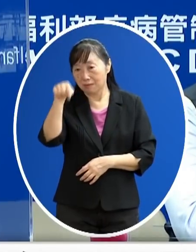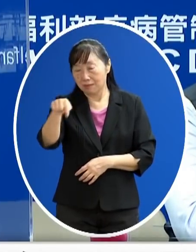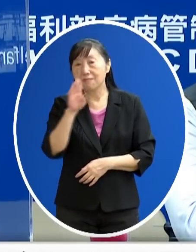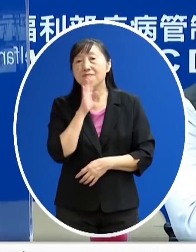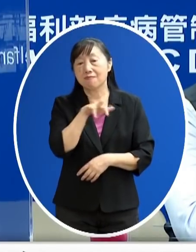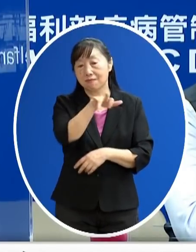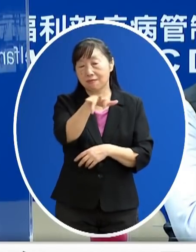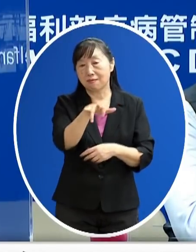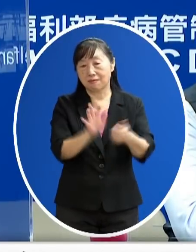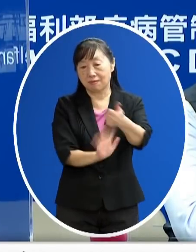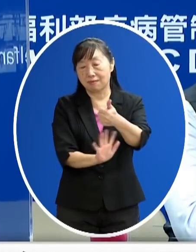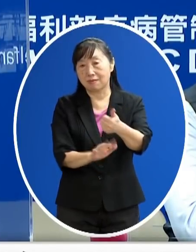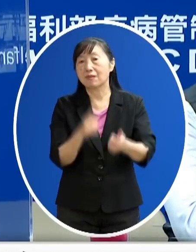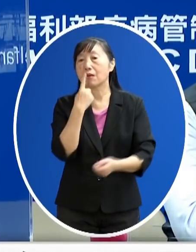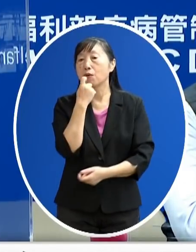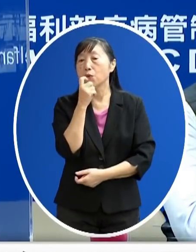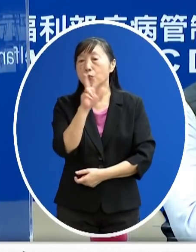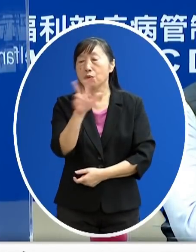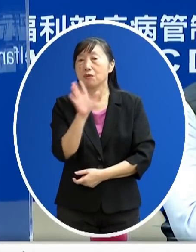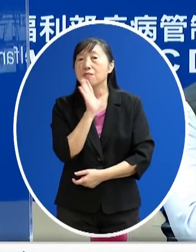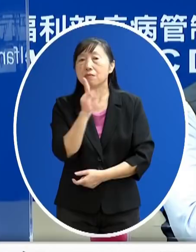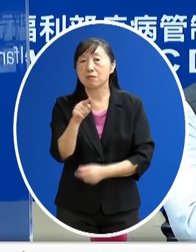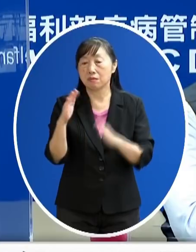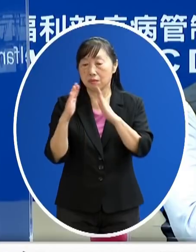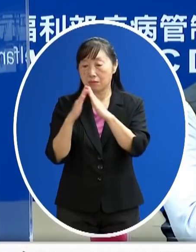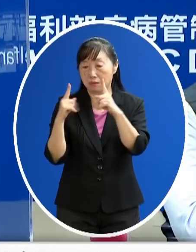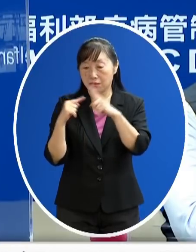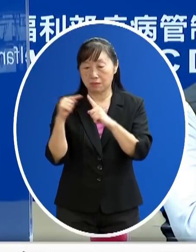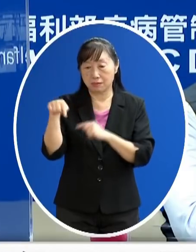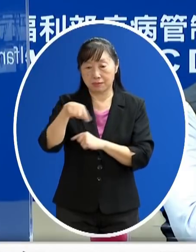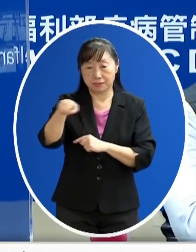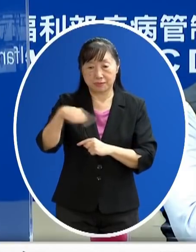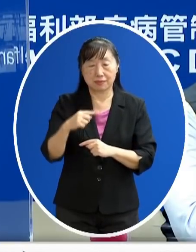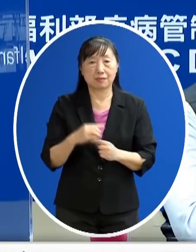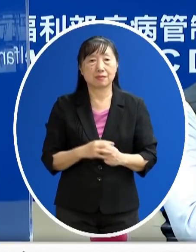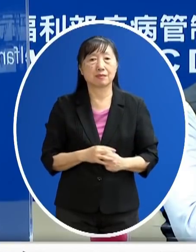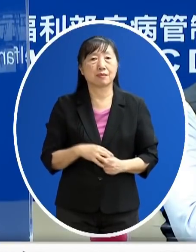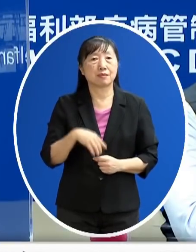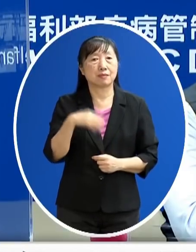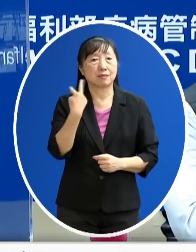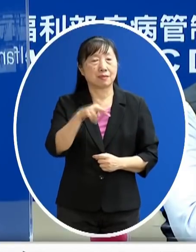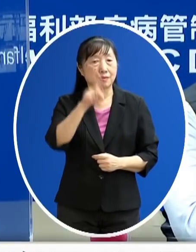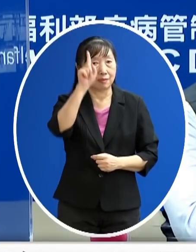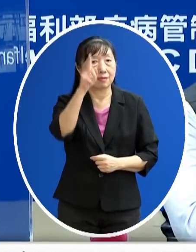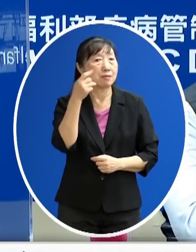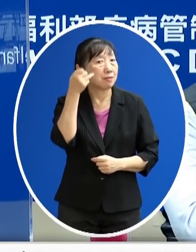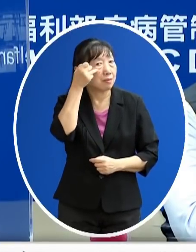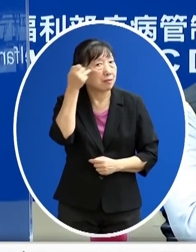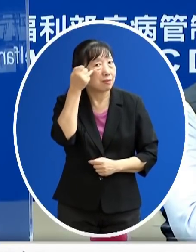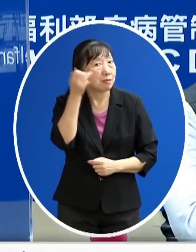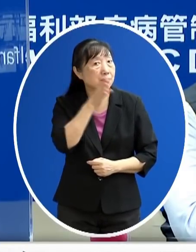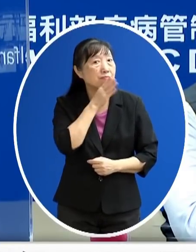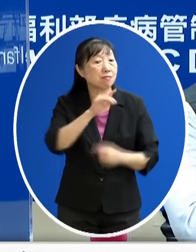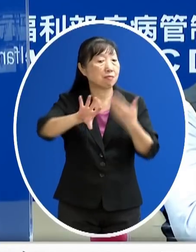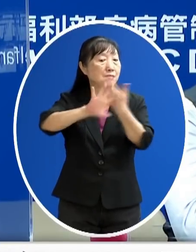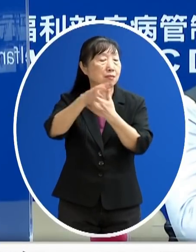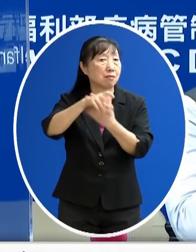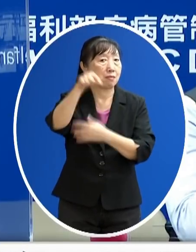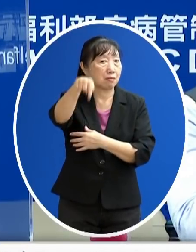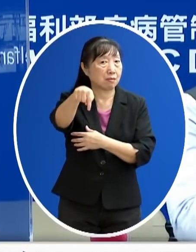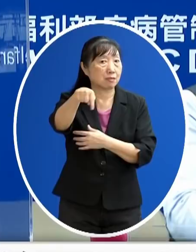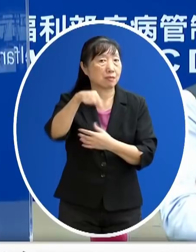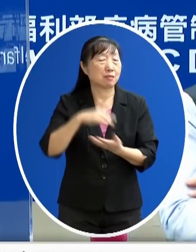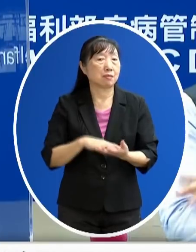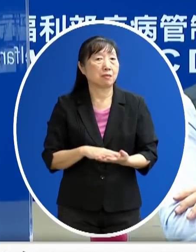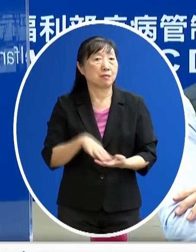机组员哈，那绿色的部分是家属。然后再特别一个紫色的，这是在境外，大家记得